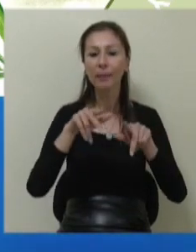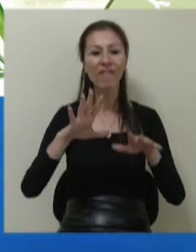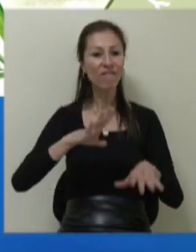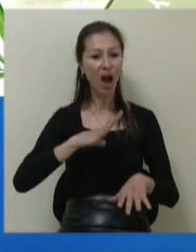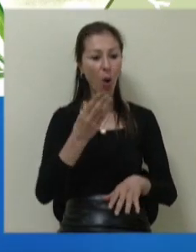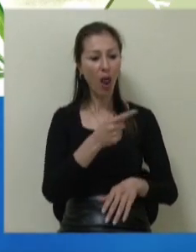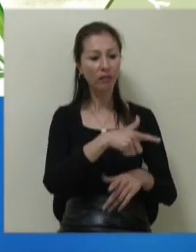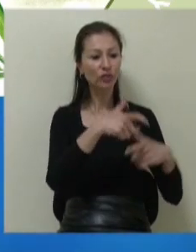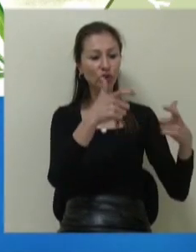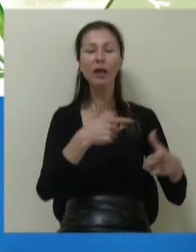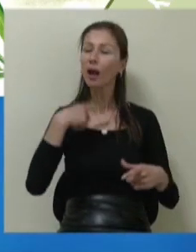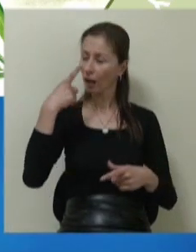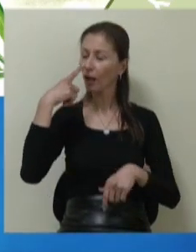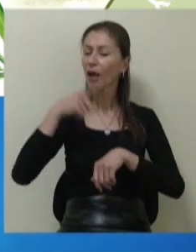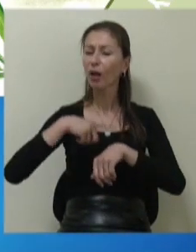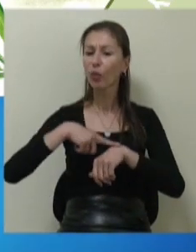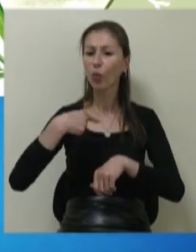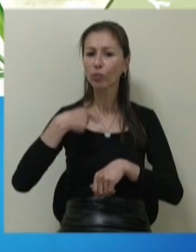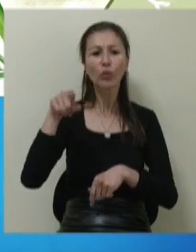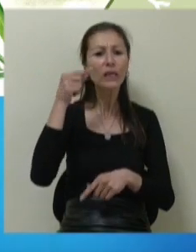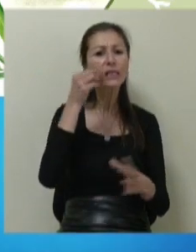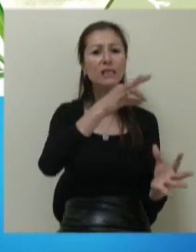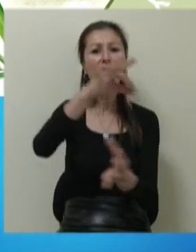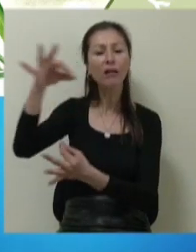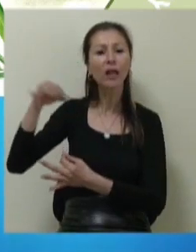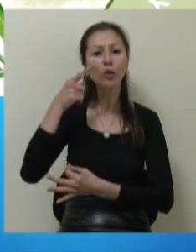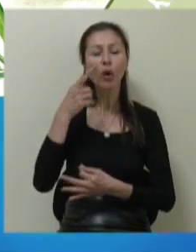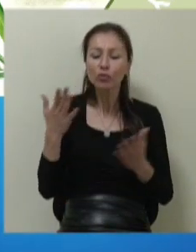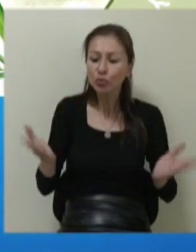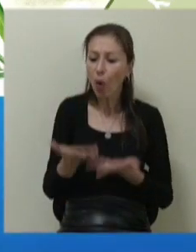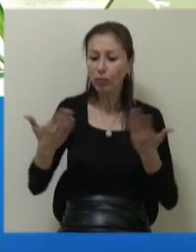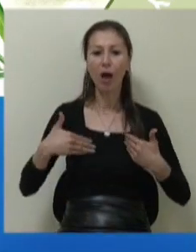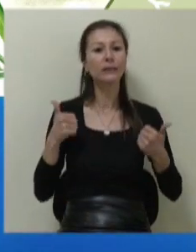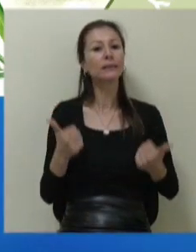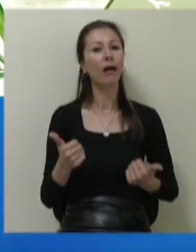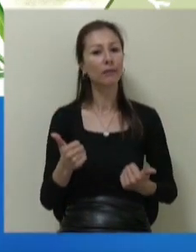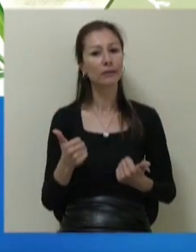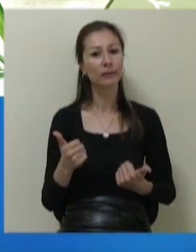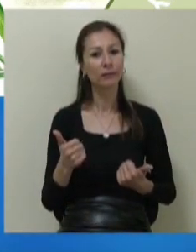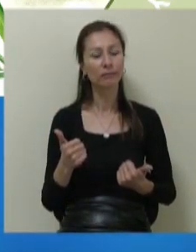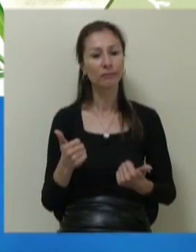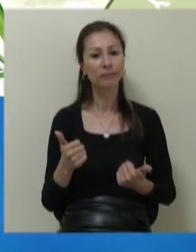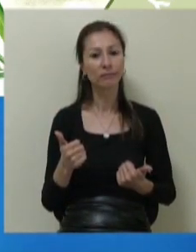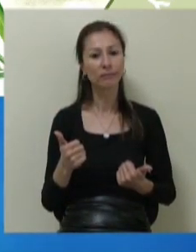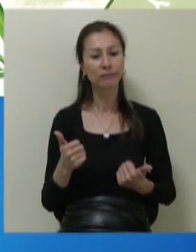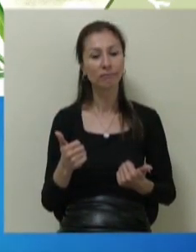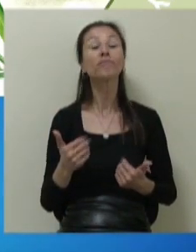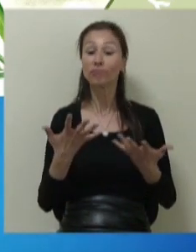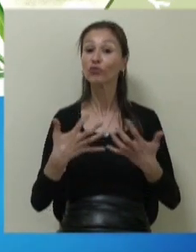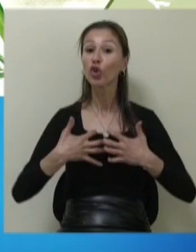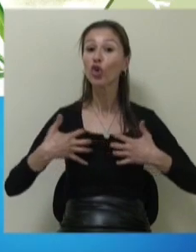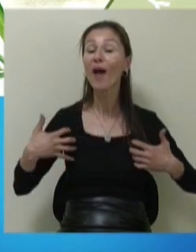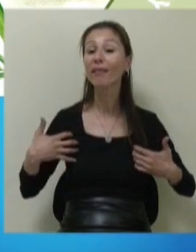şehirler olabileceğine inanıyorum ve insanların bu şehirlerde bugüne göre üstelik çok daha sağlıklı ve